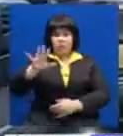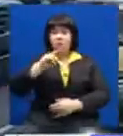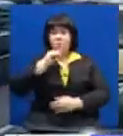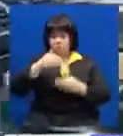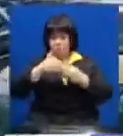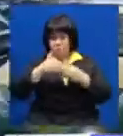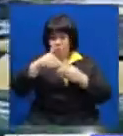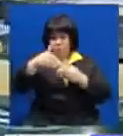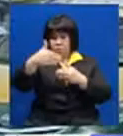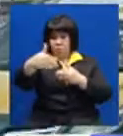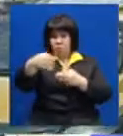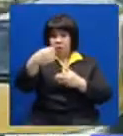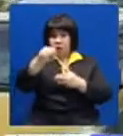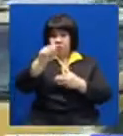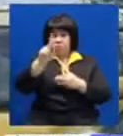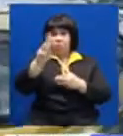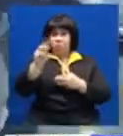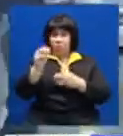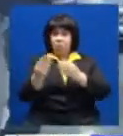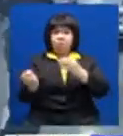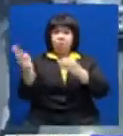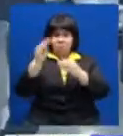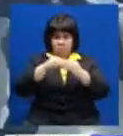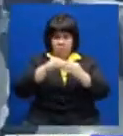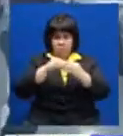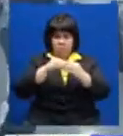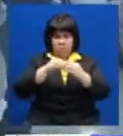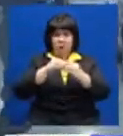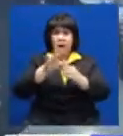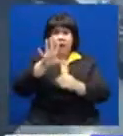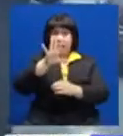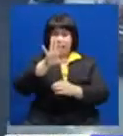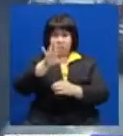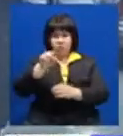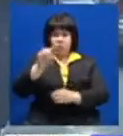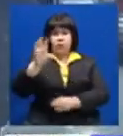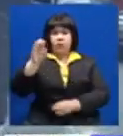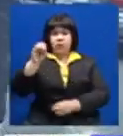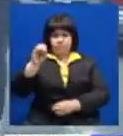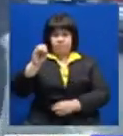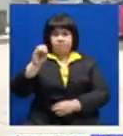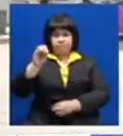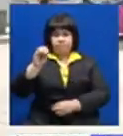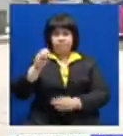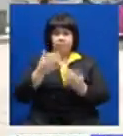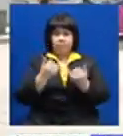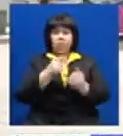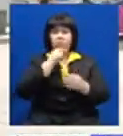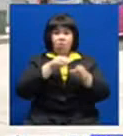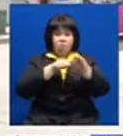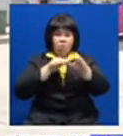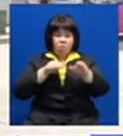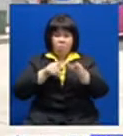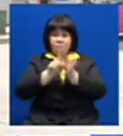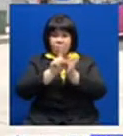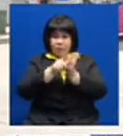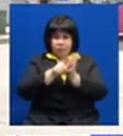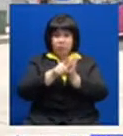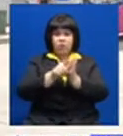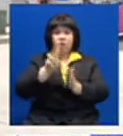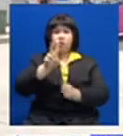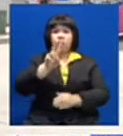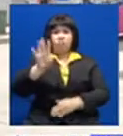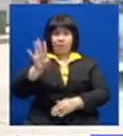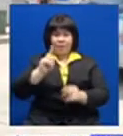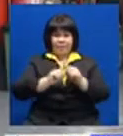กว่า 1-10กิโลเมตรปรับขึ้นเป็นกิโลเมตรละ 5บาท 50สตางค์ส่วนช่วงรถติดเพิ่มเป็นนาทีละ 2บาทแต่